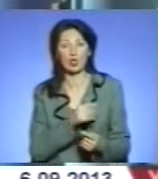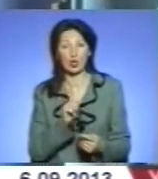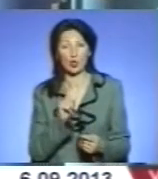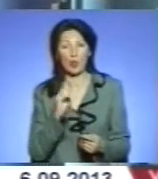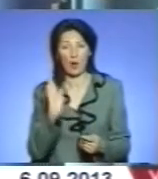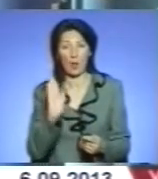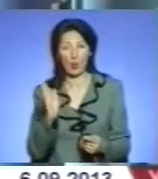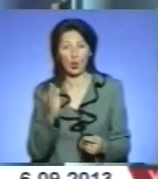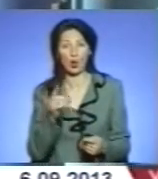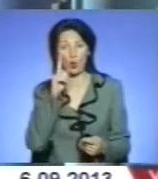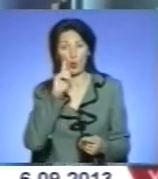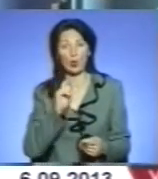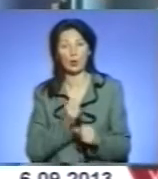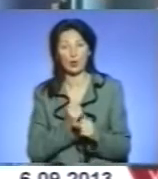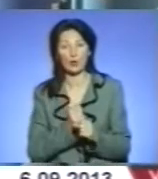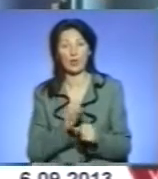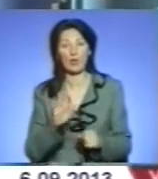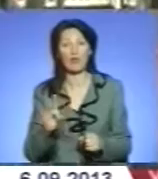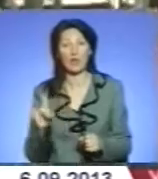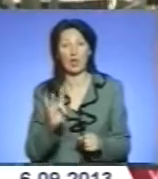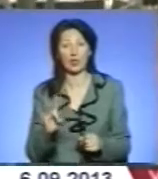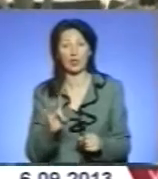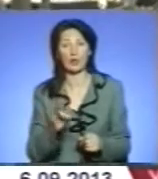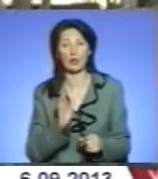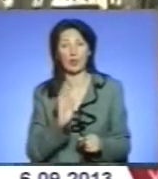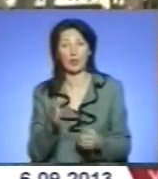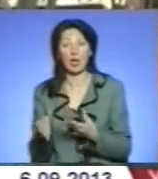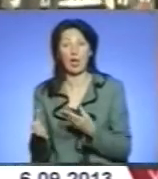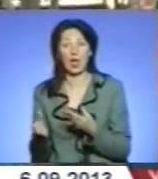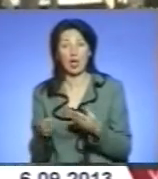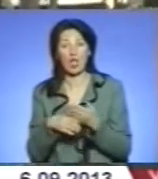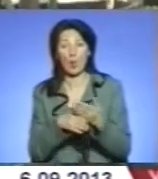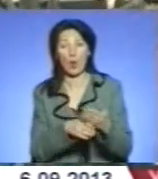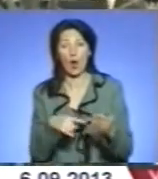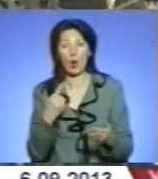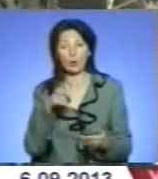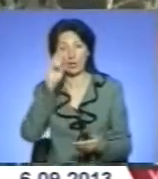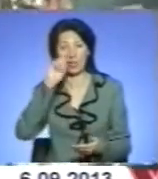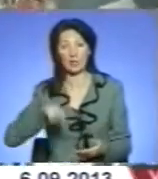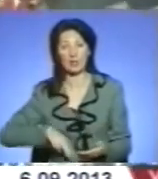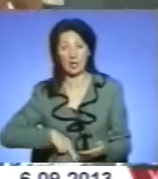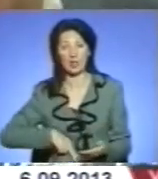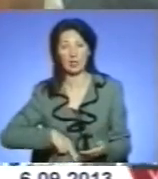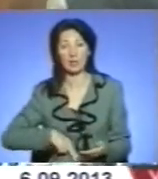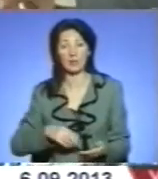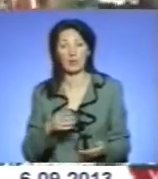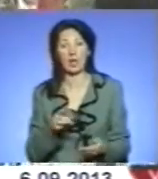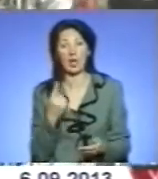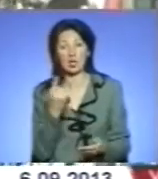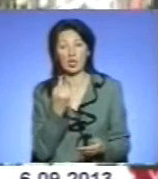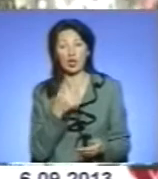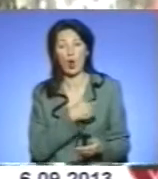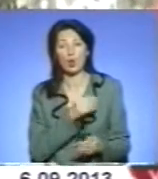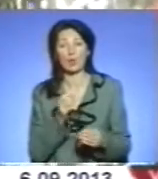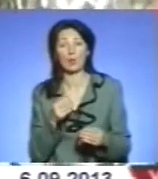районі. Те, що буде десь сприяння облдержадміністрації, ми в цьому не сумніваємося. Єдине, що хочемо побажати, щоб